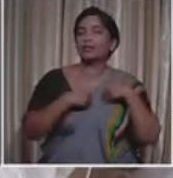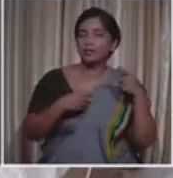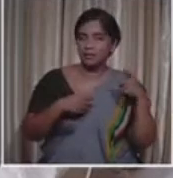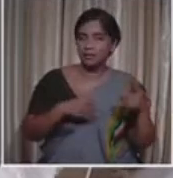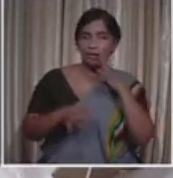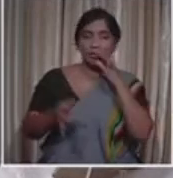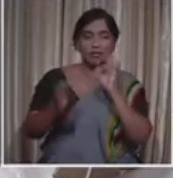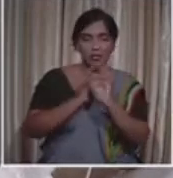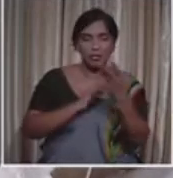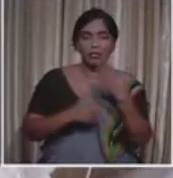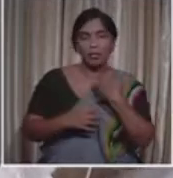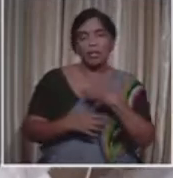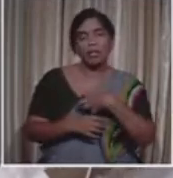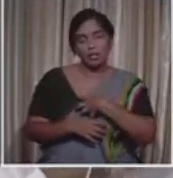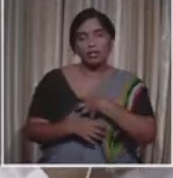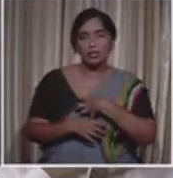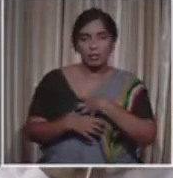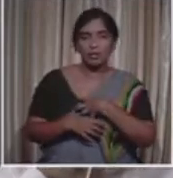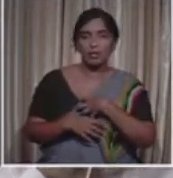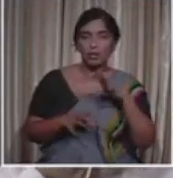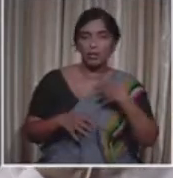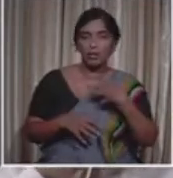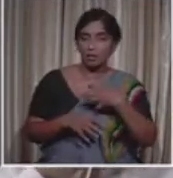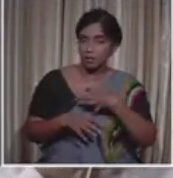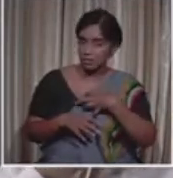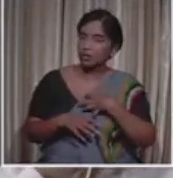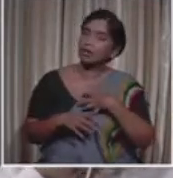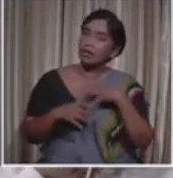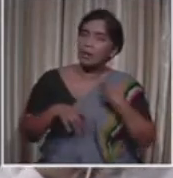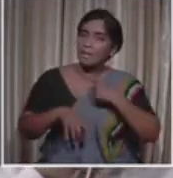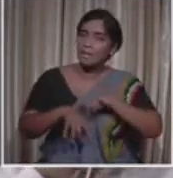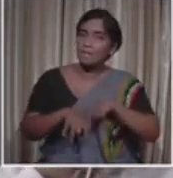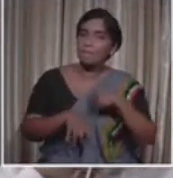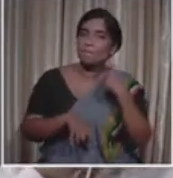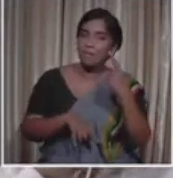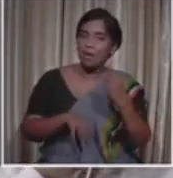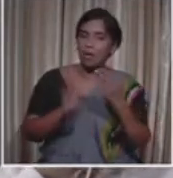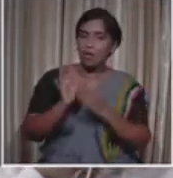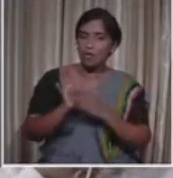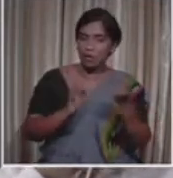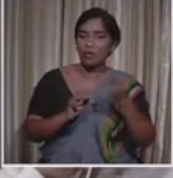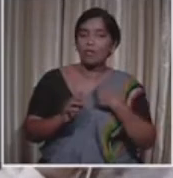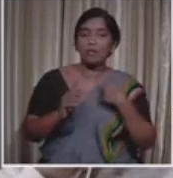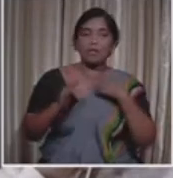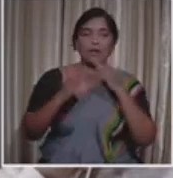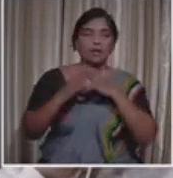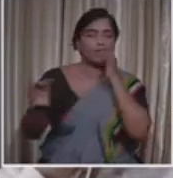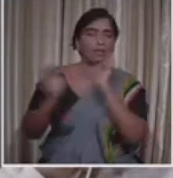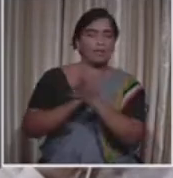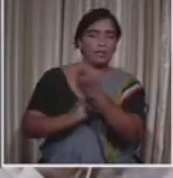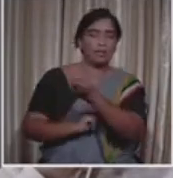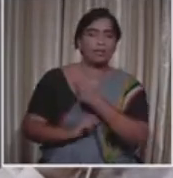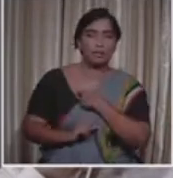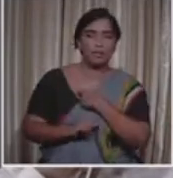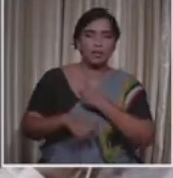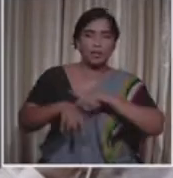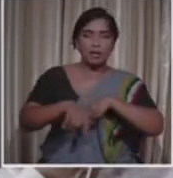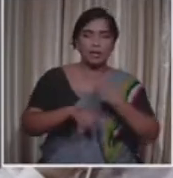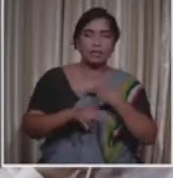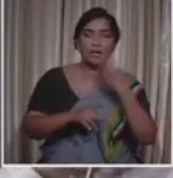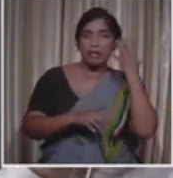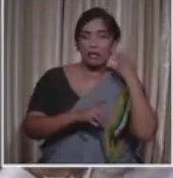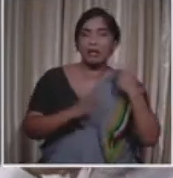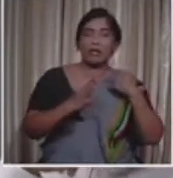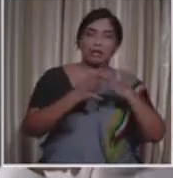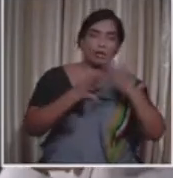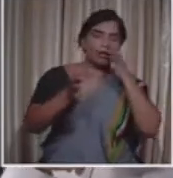ගිනි තියනකොට මට වේදනාවක් ඇති වුණා. ඒ වේදනාව ඇති වෙලා පැයක් යනකොට මොහන් කිව්වා මගේ ගෙට ගිනි තියනවා කියලා. තව පැයකින් මගේ නගරාධිපතිතුමා කිව්වා